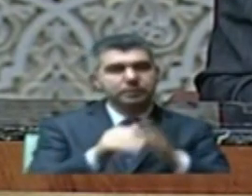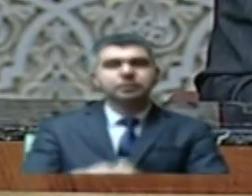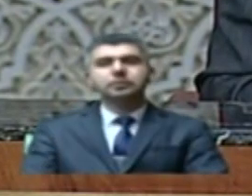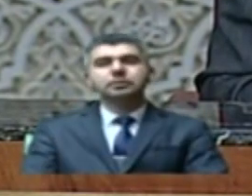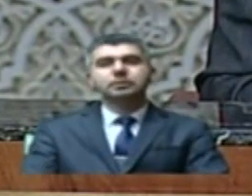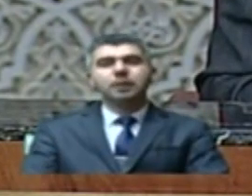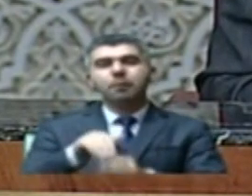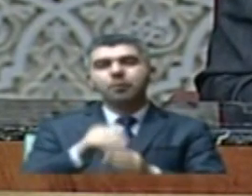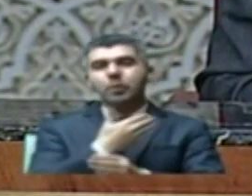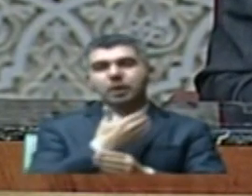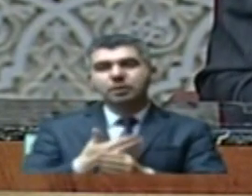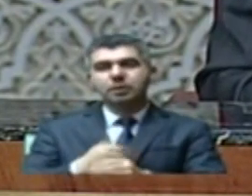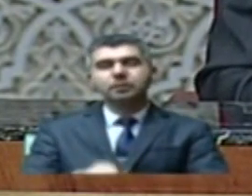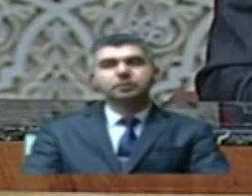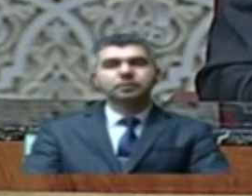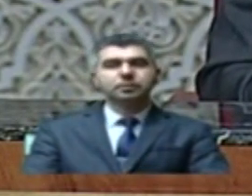المستشارة في إطار التعقيب.